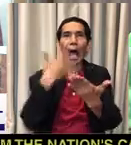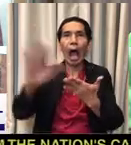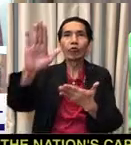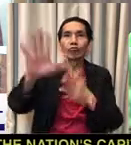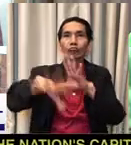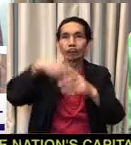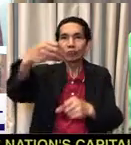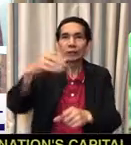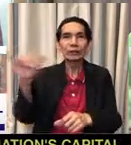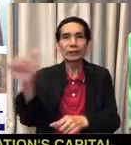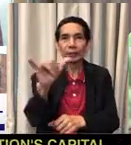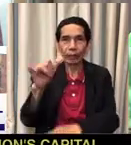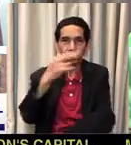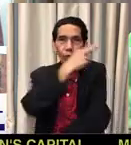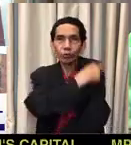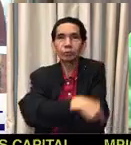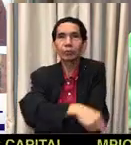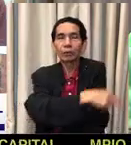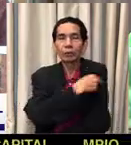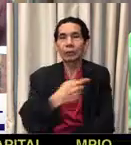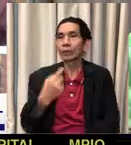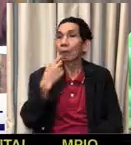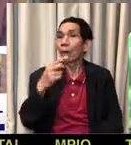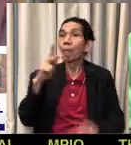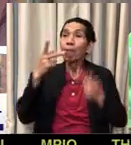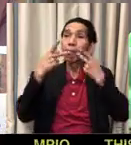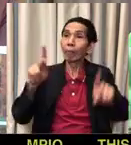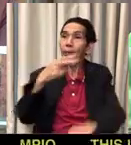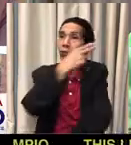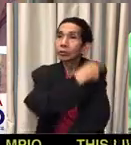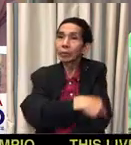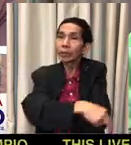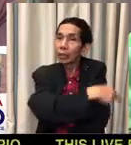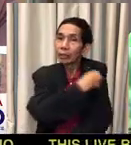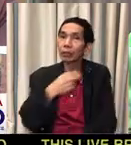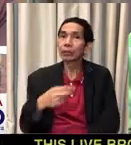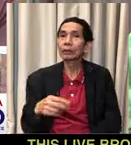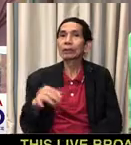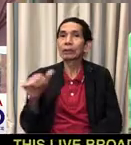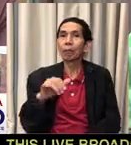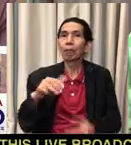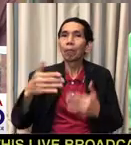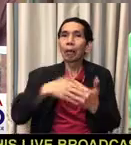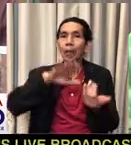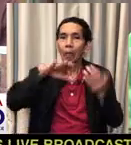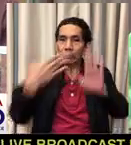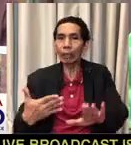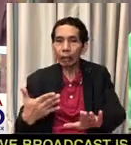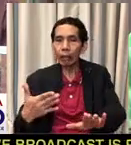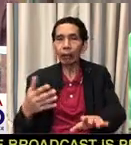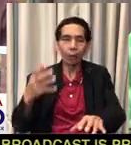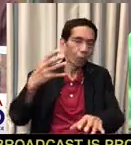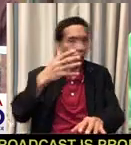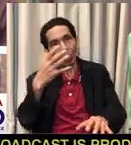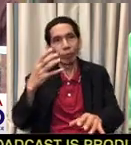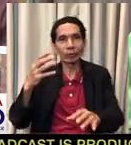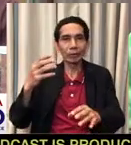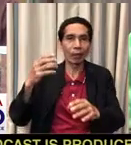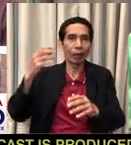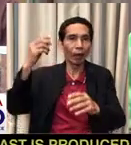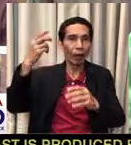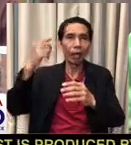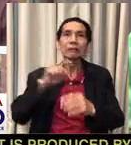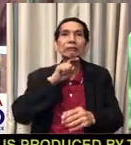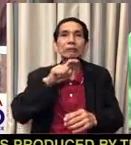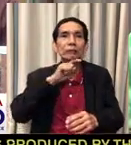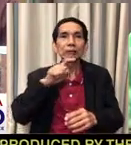ganun din sa amin, sa ospital. Pag sinabing public hospital, para ka mamamatay sa tetano pag nauntog ang ulo mo sa bakal